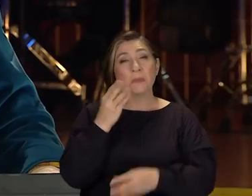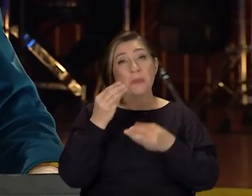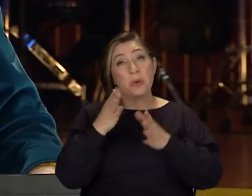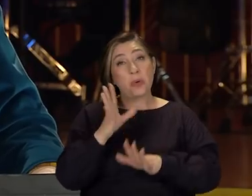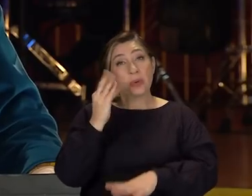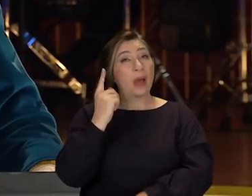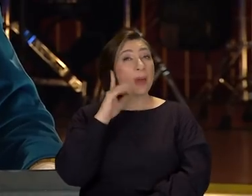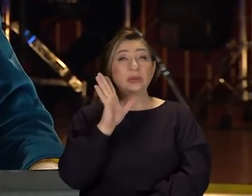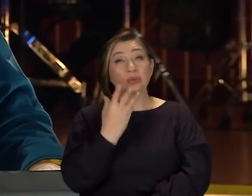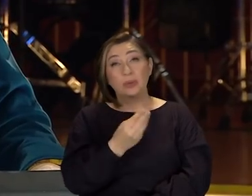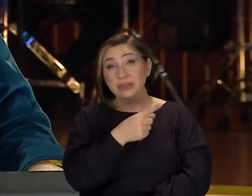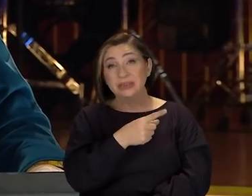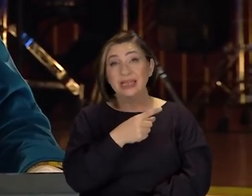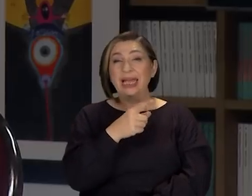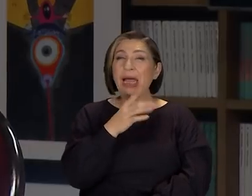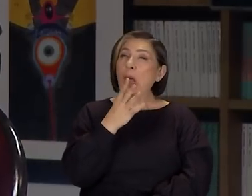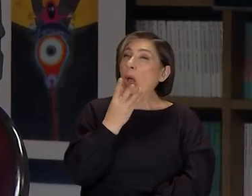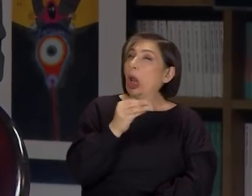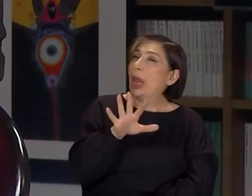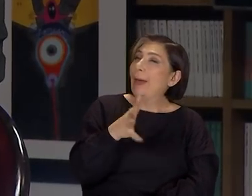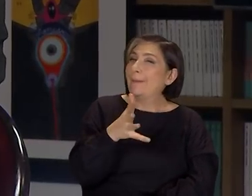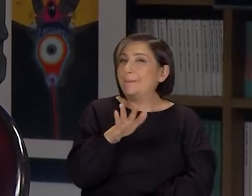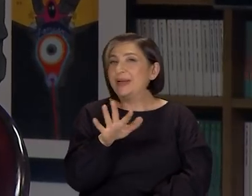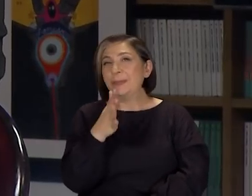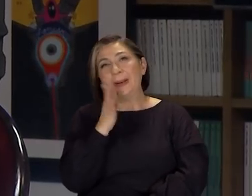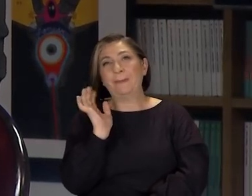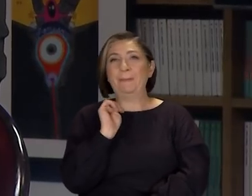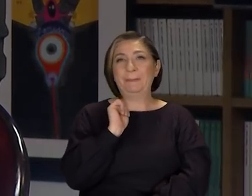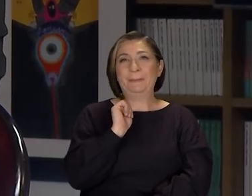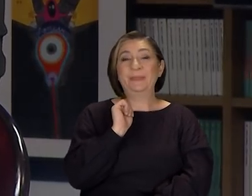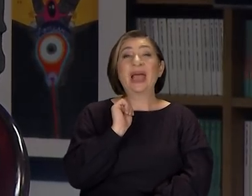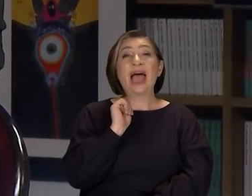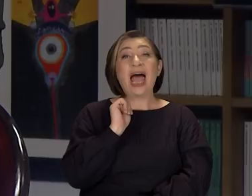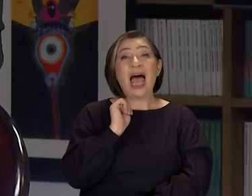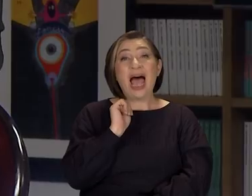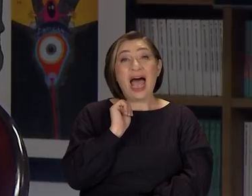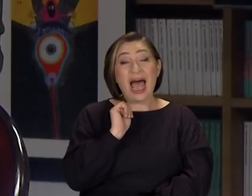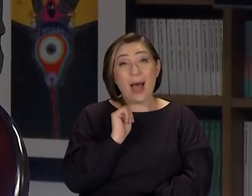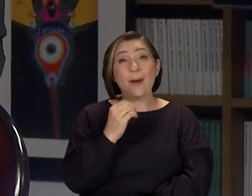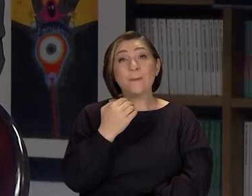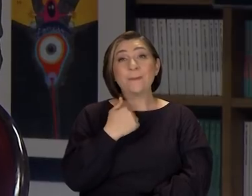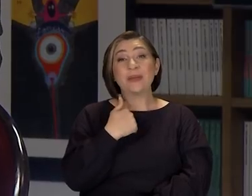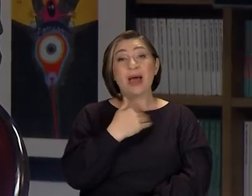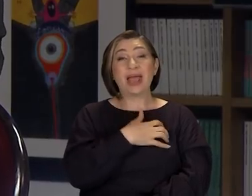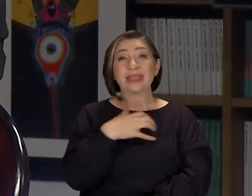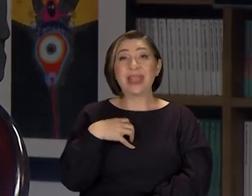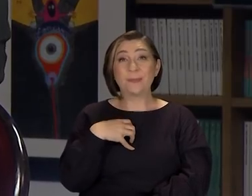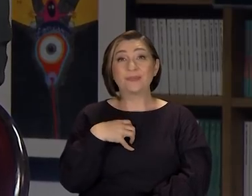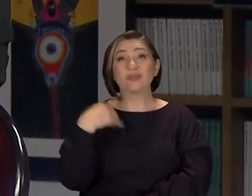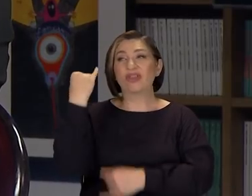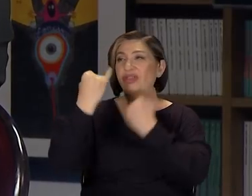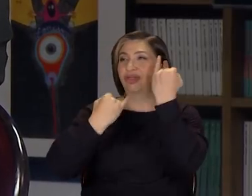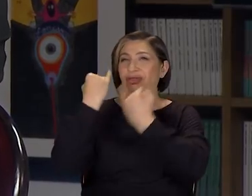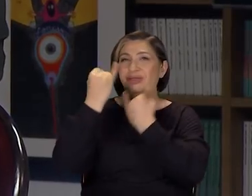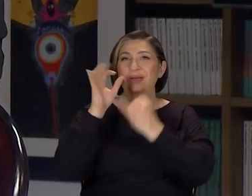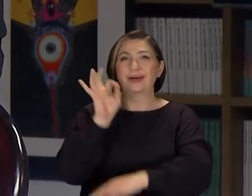olabilir, haberin olmayabilir. İhtimaller dahilinde olabilir, bilemem. Fakat benim durumum şey, annem artık mesela dalga